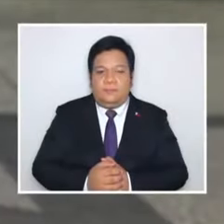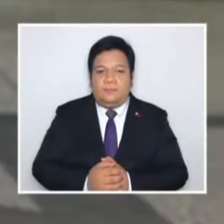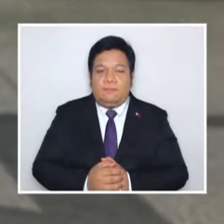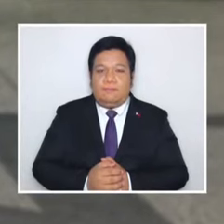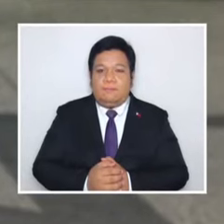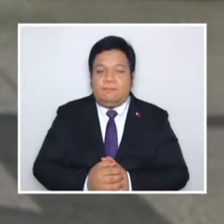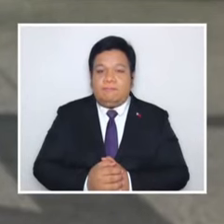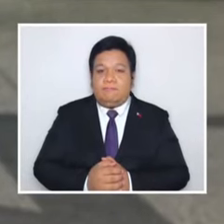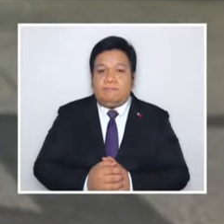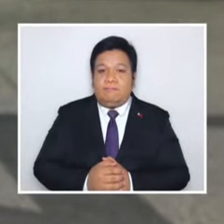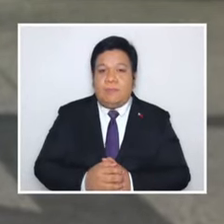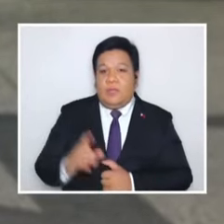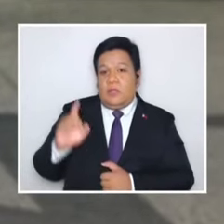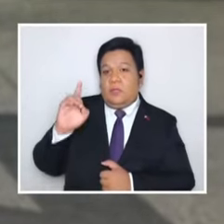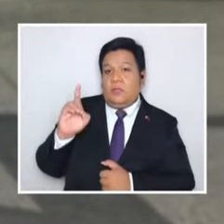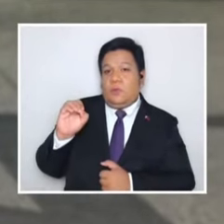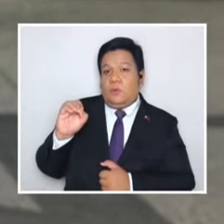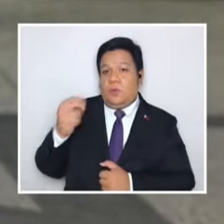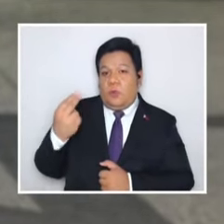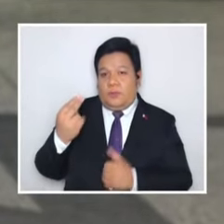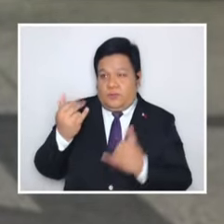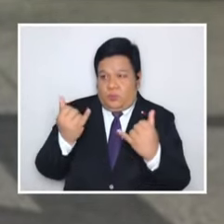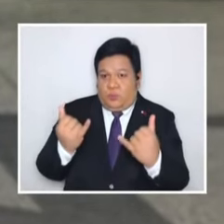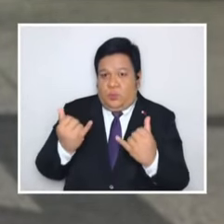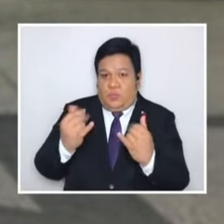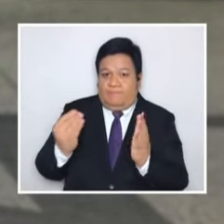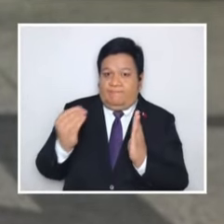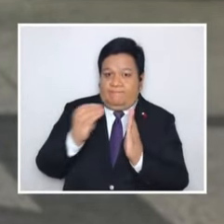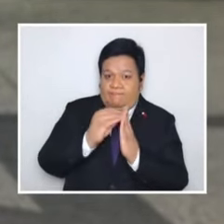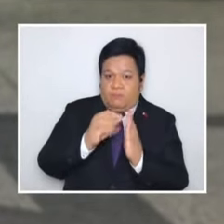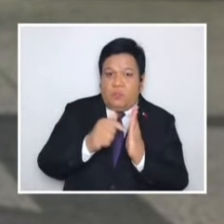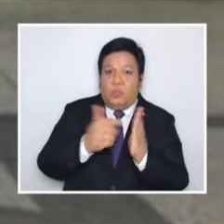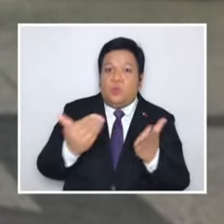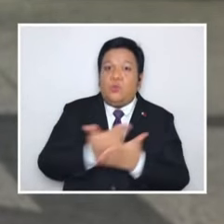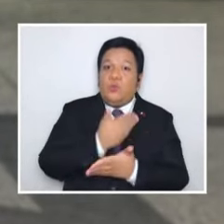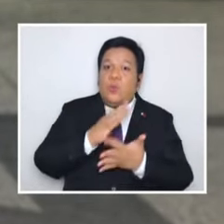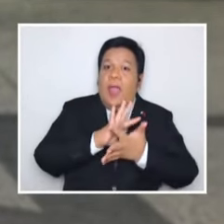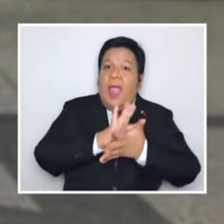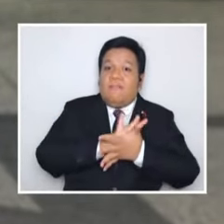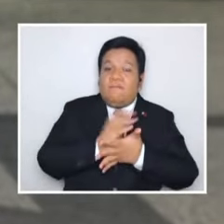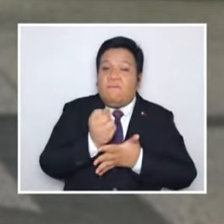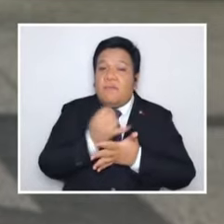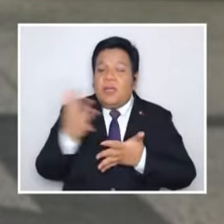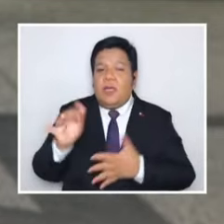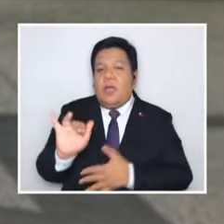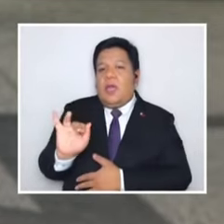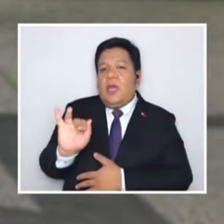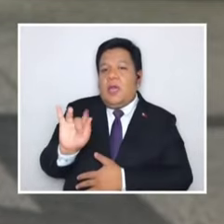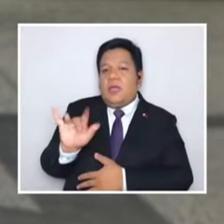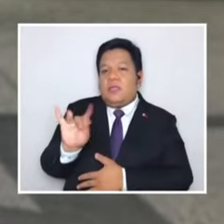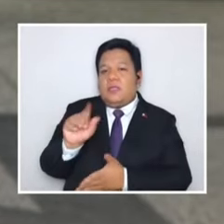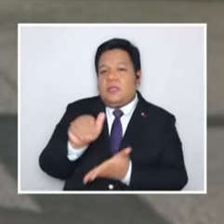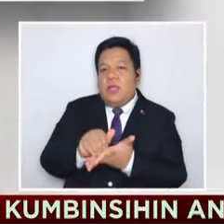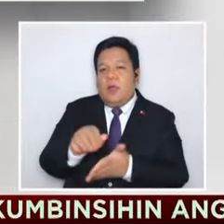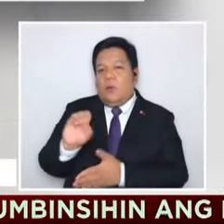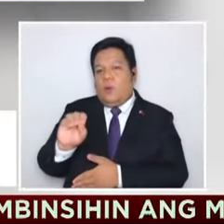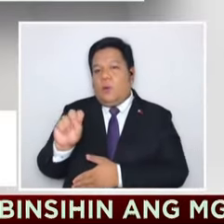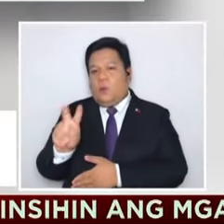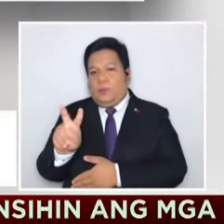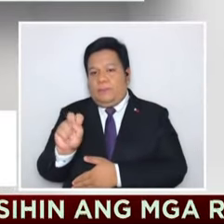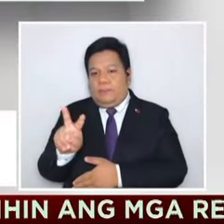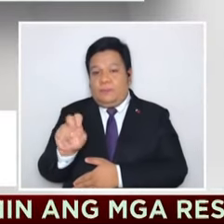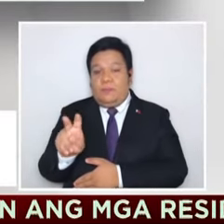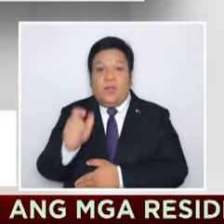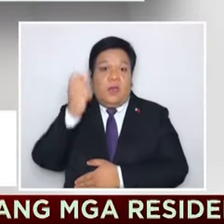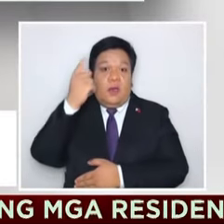Nakapagtala po ang Department of Health ng 18,012 na bagong kaso ng COVID-19 ngayong araw. Pero 13 laboratoryo ang